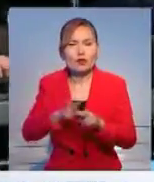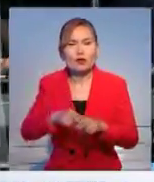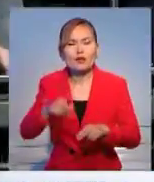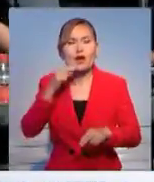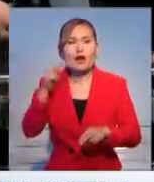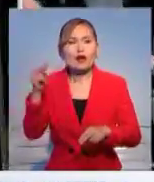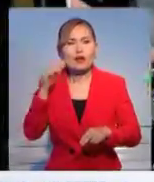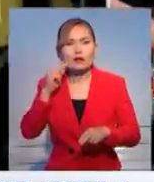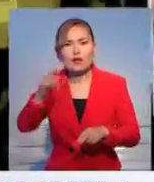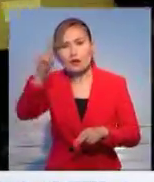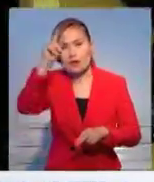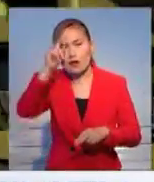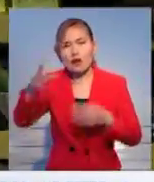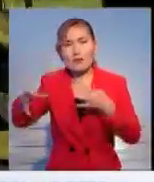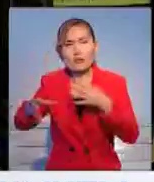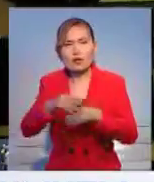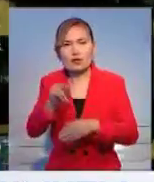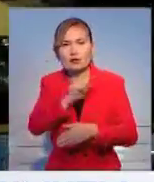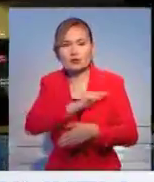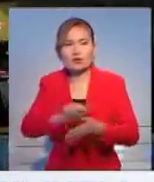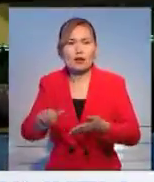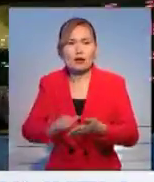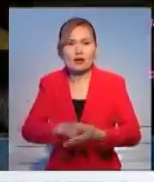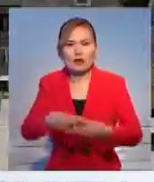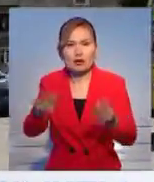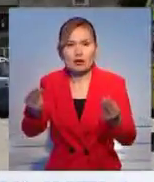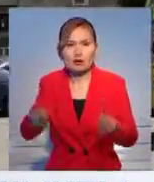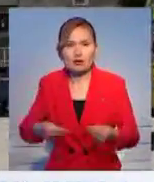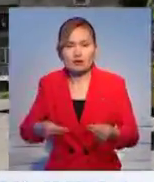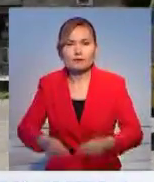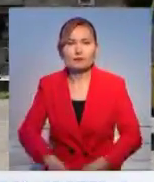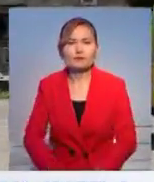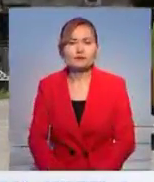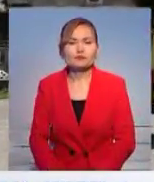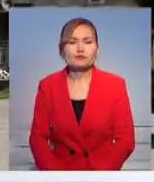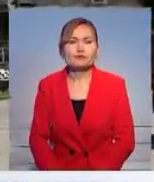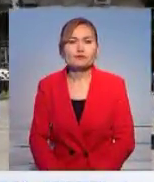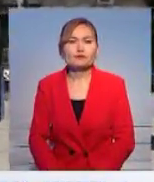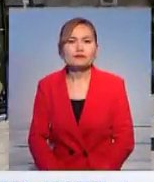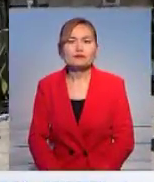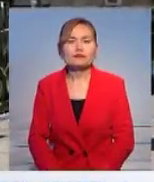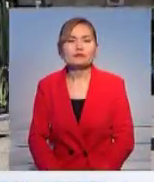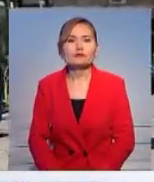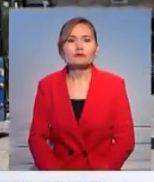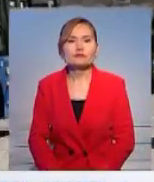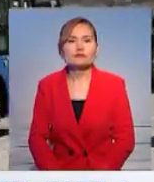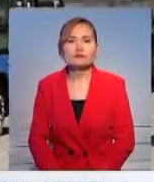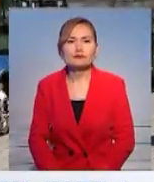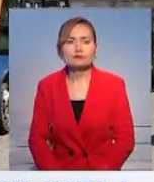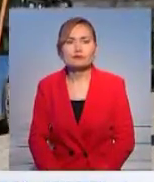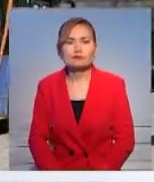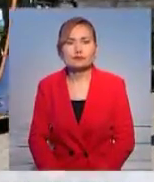қытайлық серіктестермен келісімге қол қойған. Рауан Мыңбаев, Татья Дженнебекашвили, Хабар 24, Грузиядан.